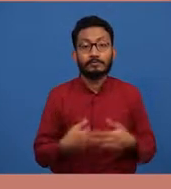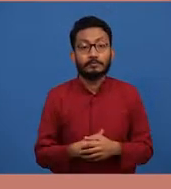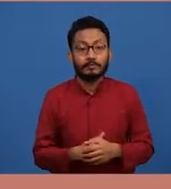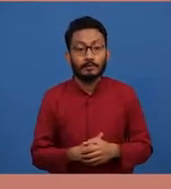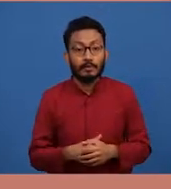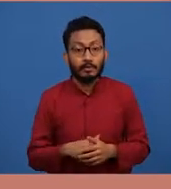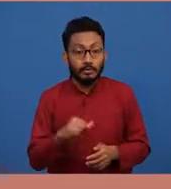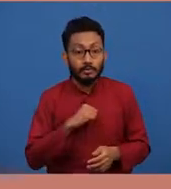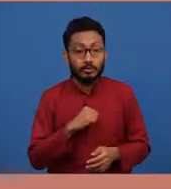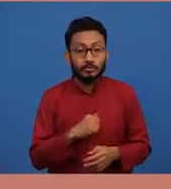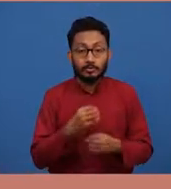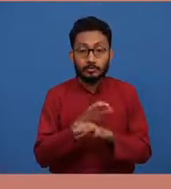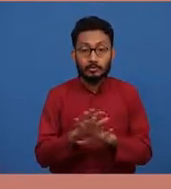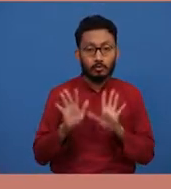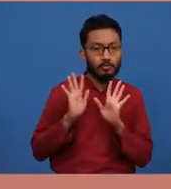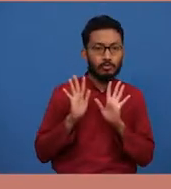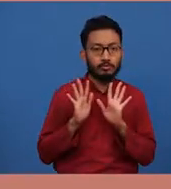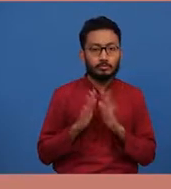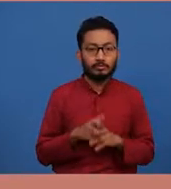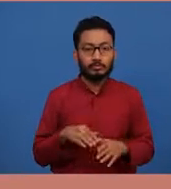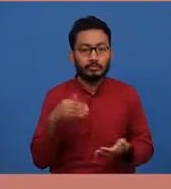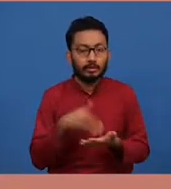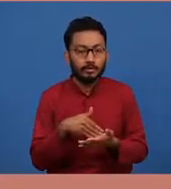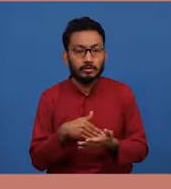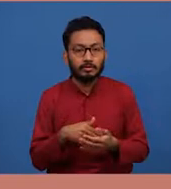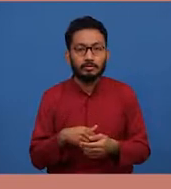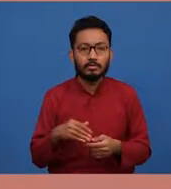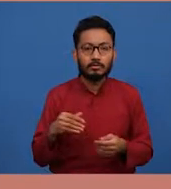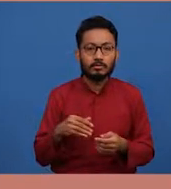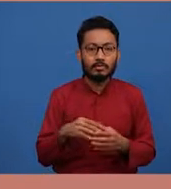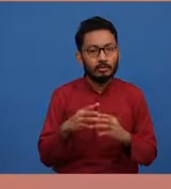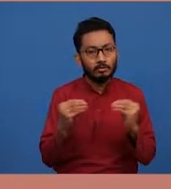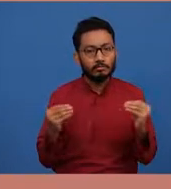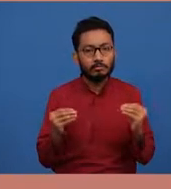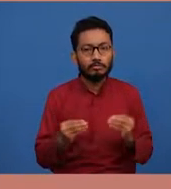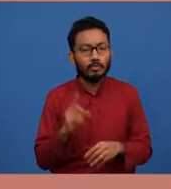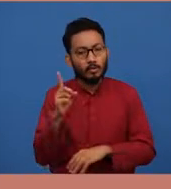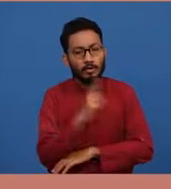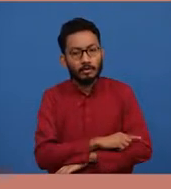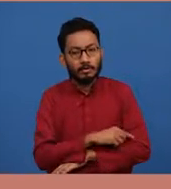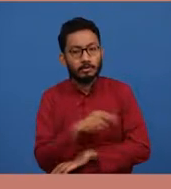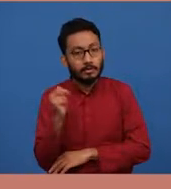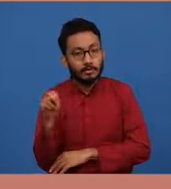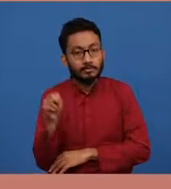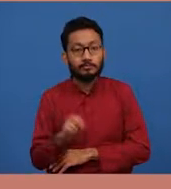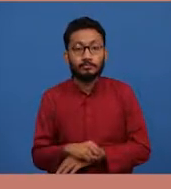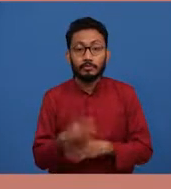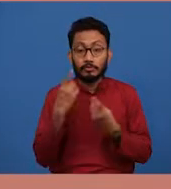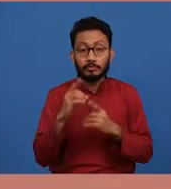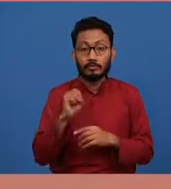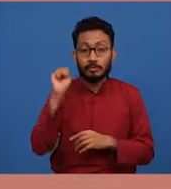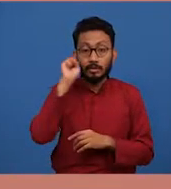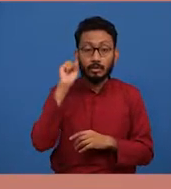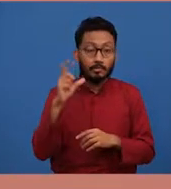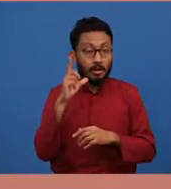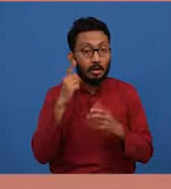khawatir bilangan kami akan pupus pada suatu hari nanti. Jawab Sang Rama-Rama.